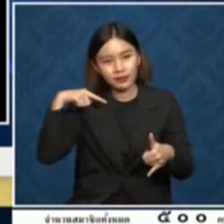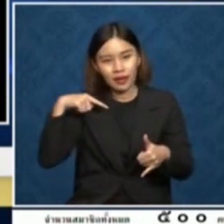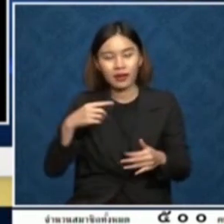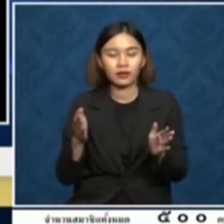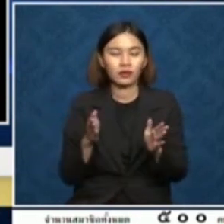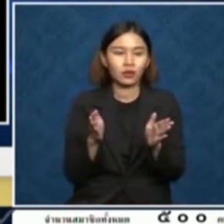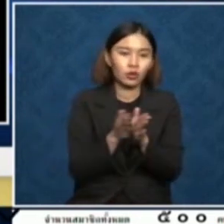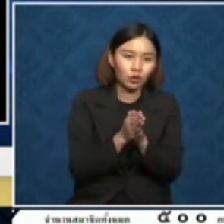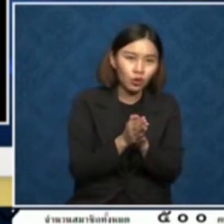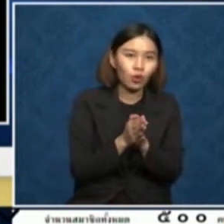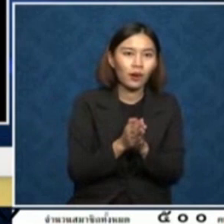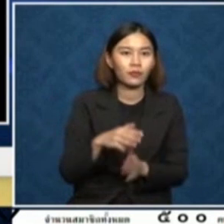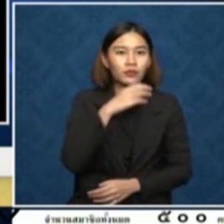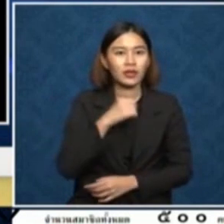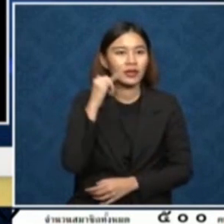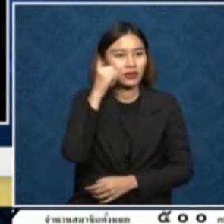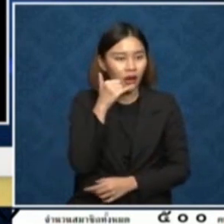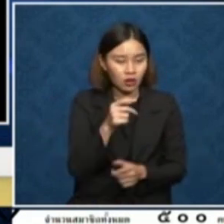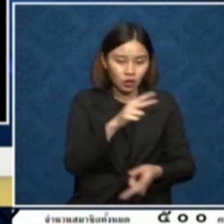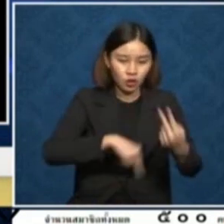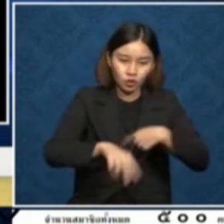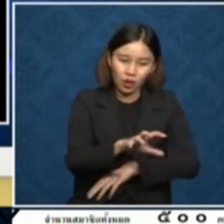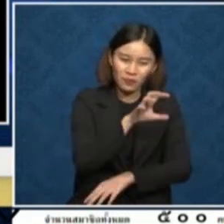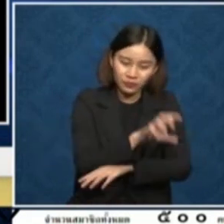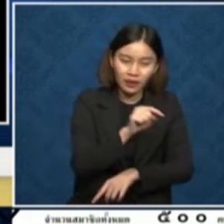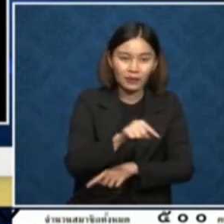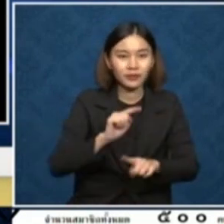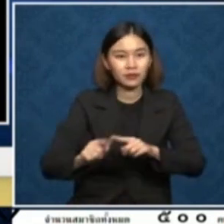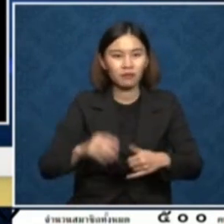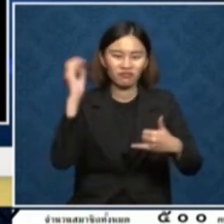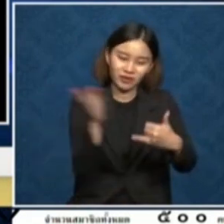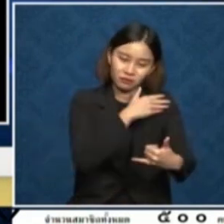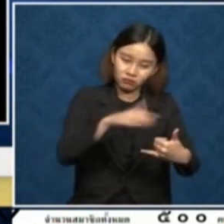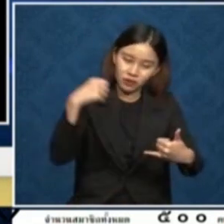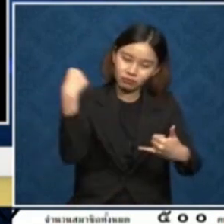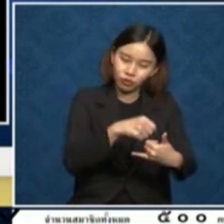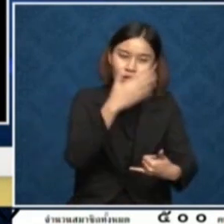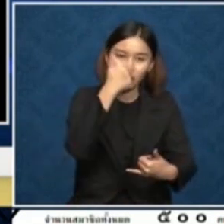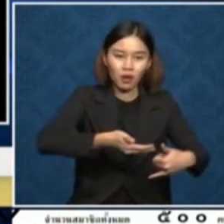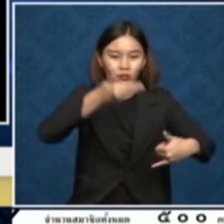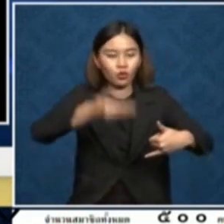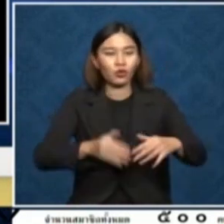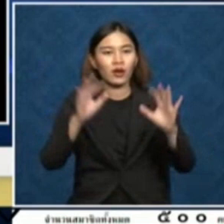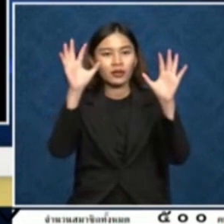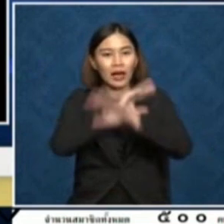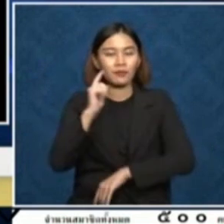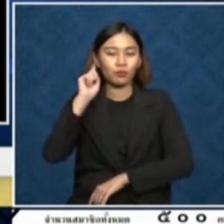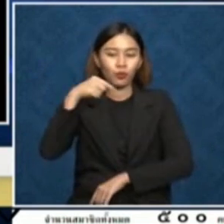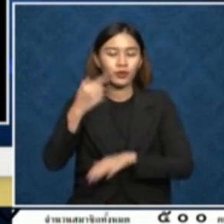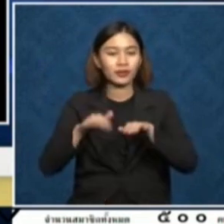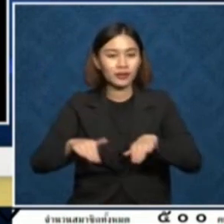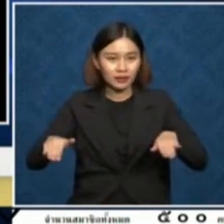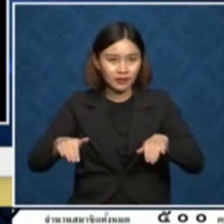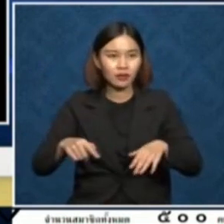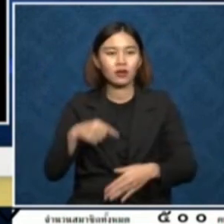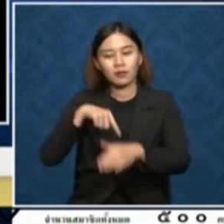ความฝันได้เท่านั้นต่อมาซิลเวียริเวล่าหรือว่าเรนะคะจากการที่พ่อของเธอนะคะทิ้งไปตั้งแต่ตอนเด็กๆแล้วคุณแม่ก็ฆ่าตัว